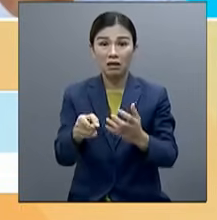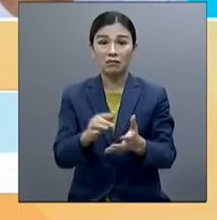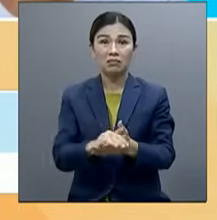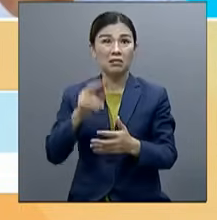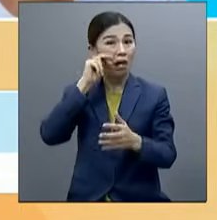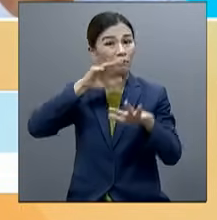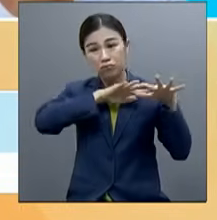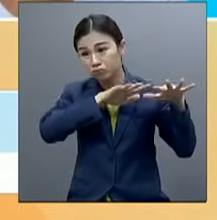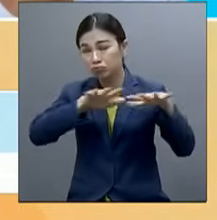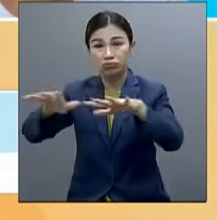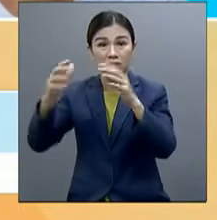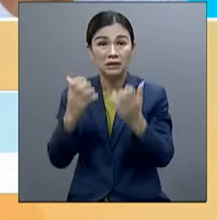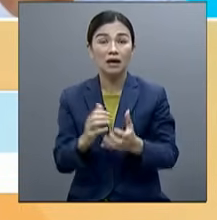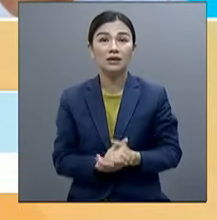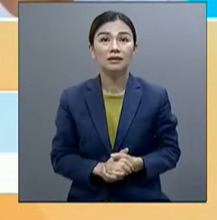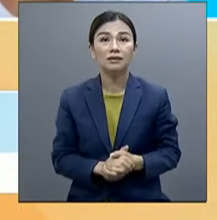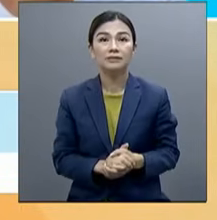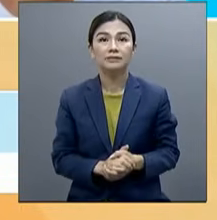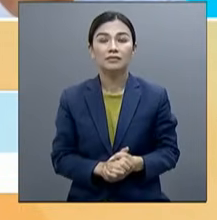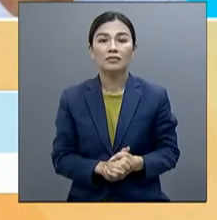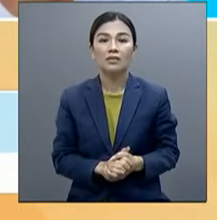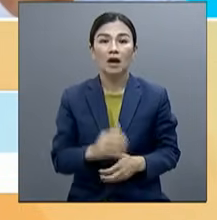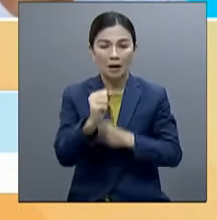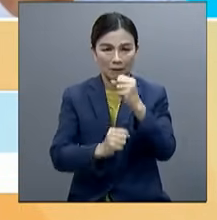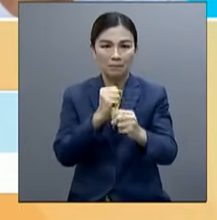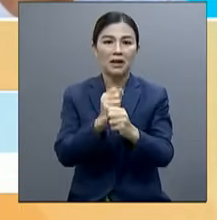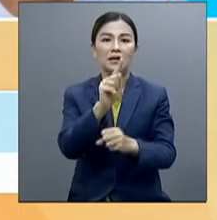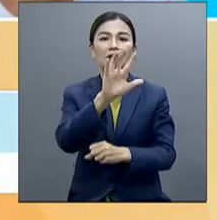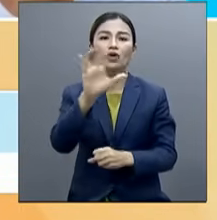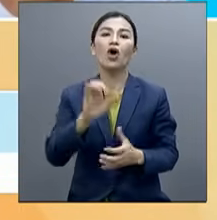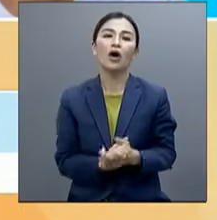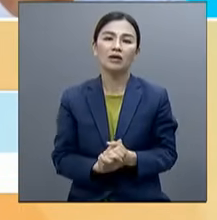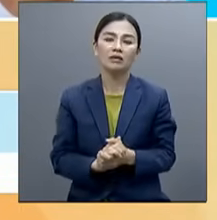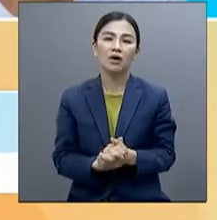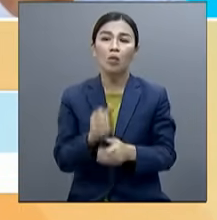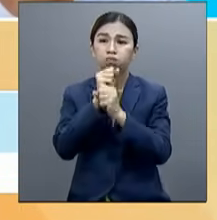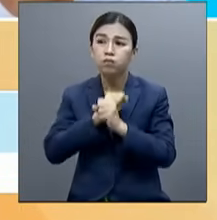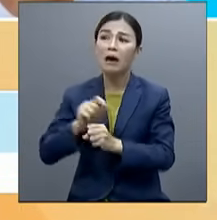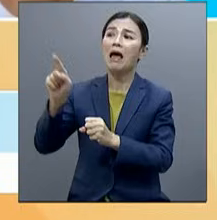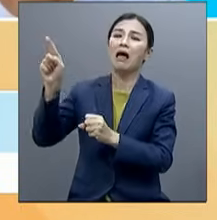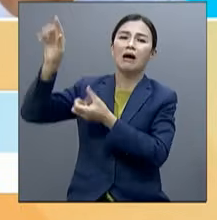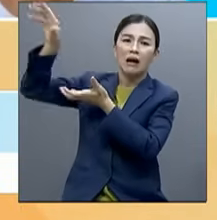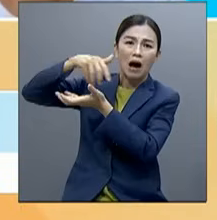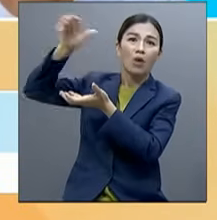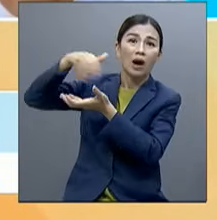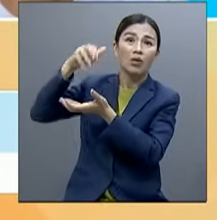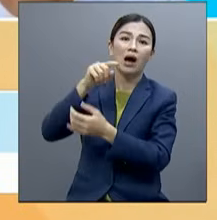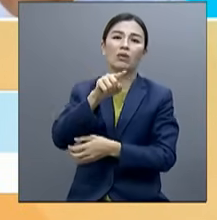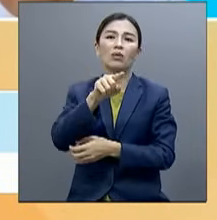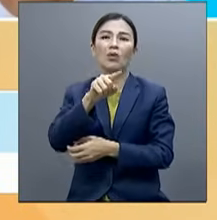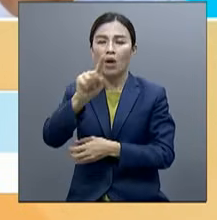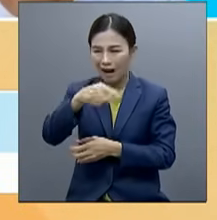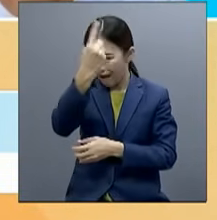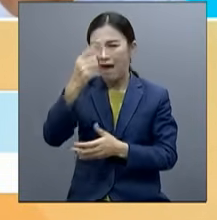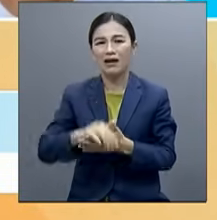ล้ว ในรอบ100ปีจากผู้เฒ่าเล่าให้ฟังนี่ไม่เคยเจอมาคิดว่าน่าจะเป็นครั้งแรก